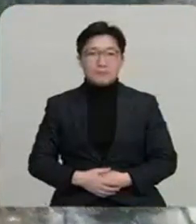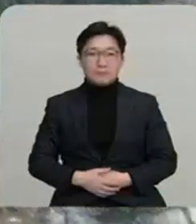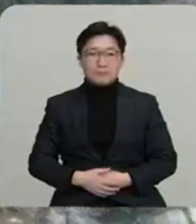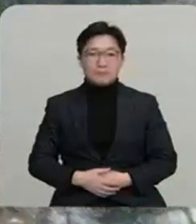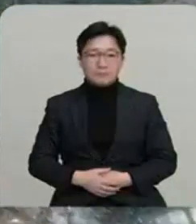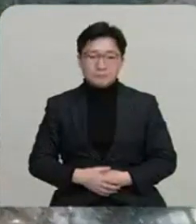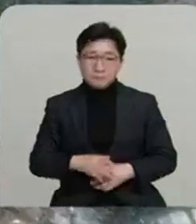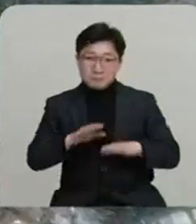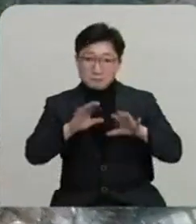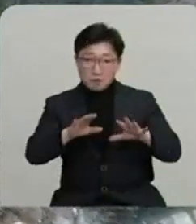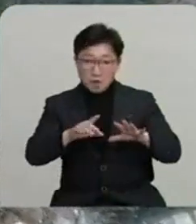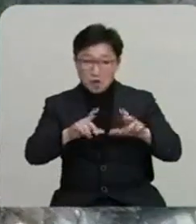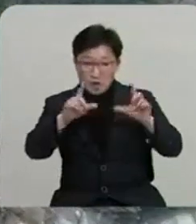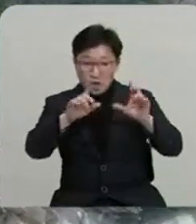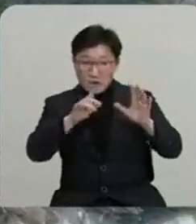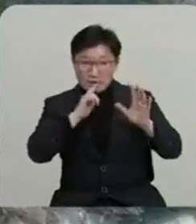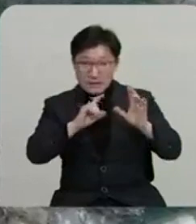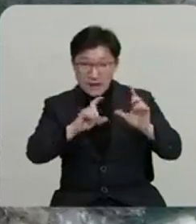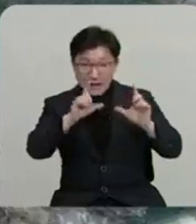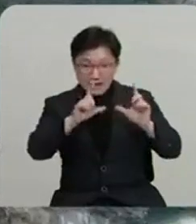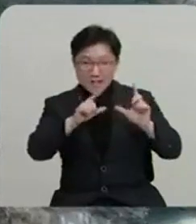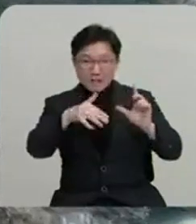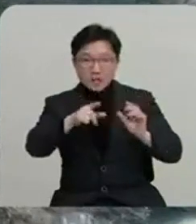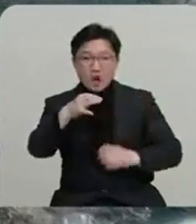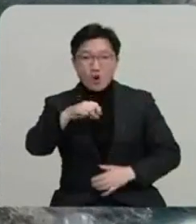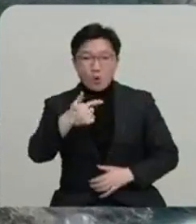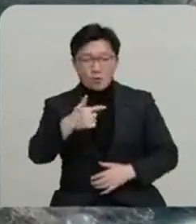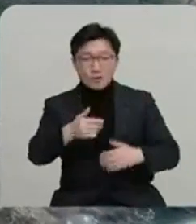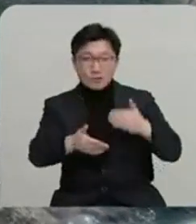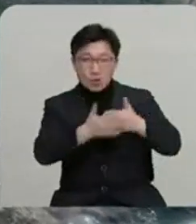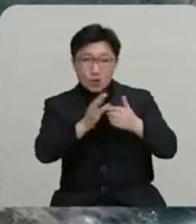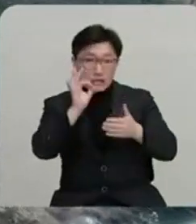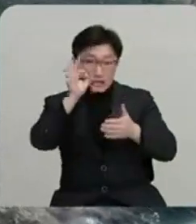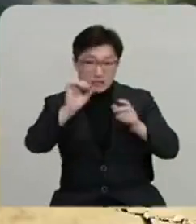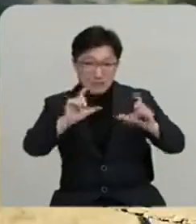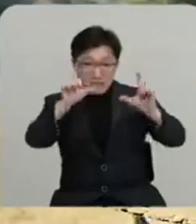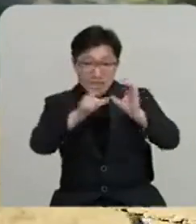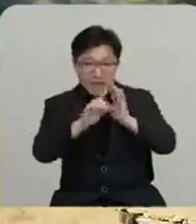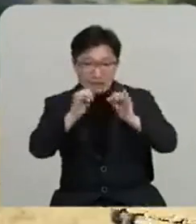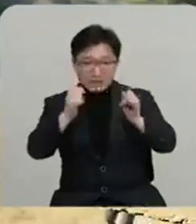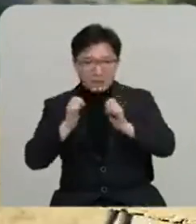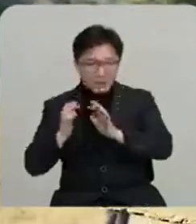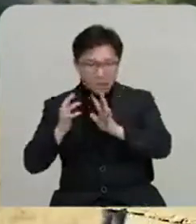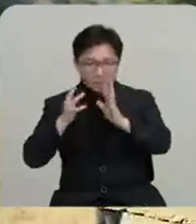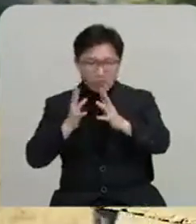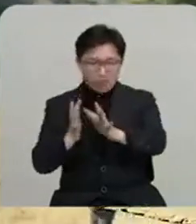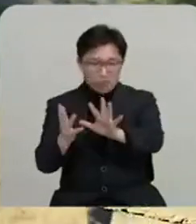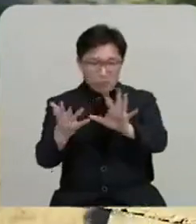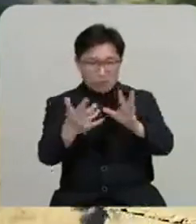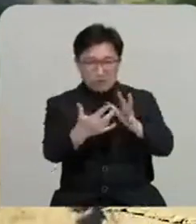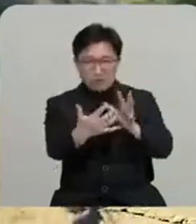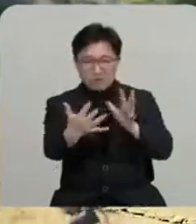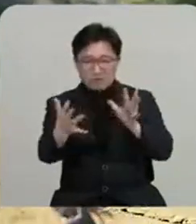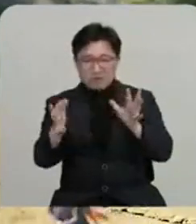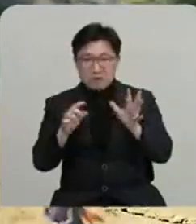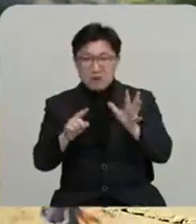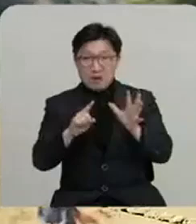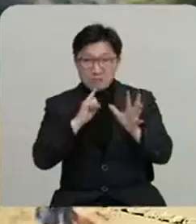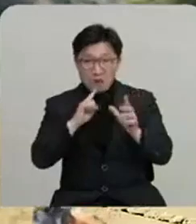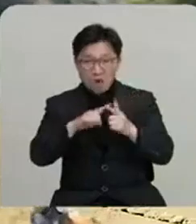정월 초 열흘날 온 그 마을 사람들 남은 시민이 어떤 재앙이 없게끔